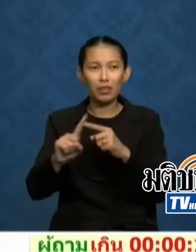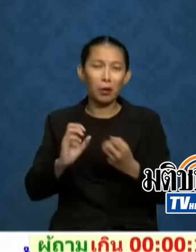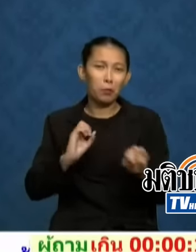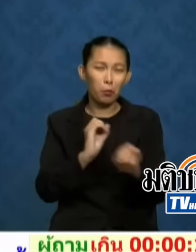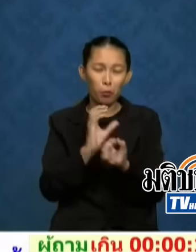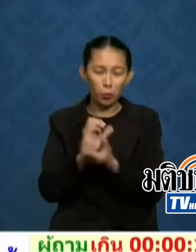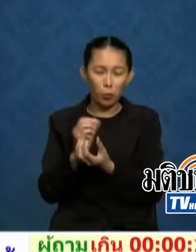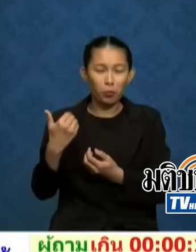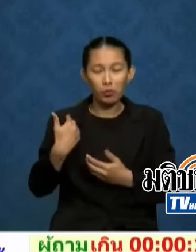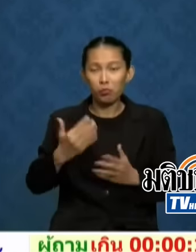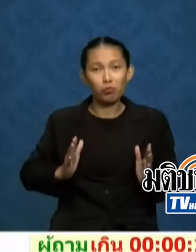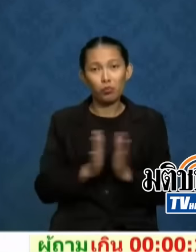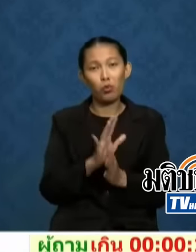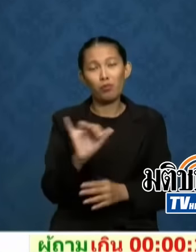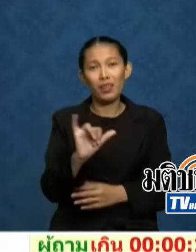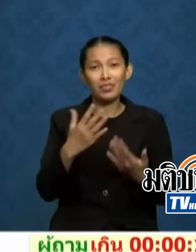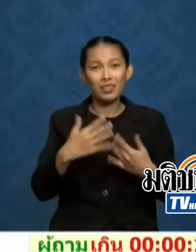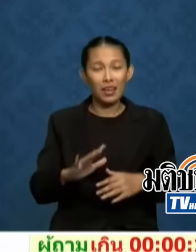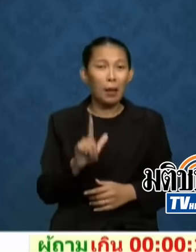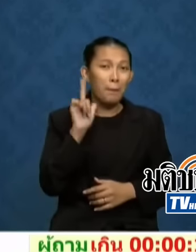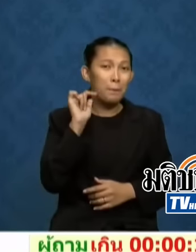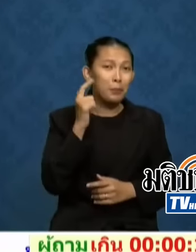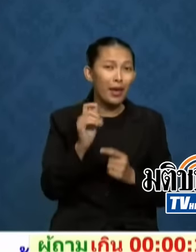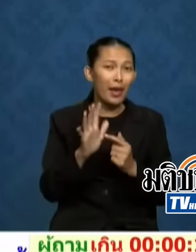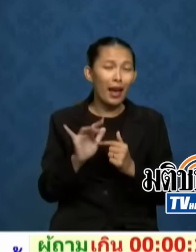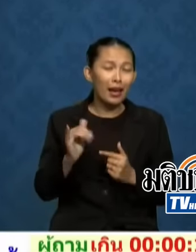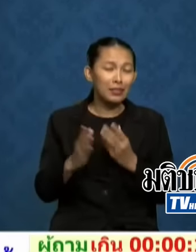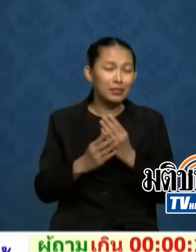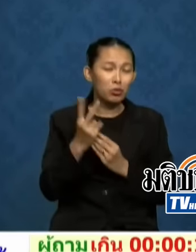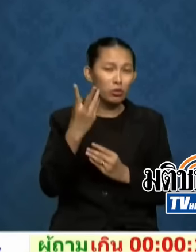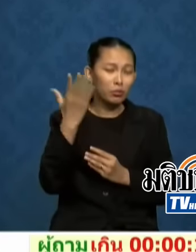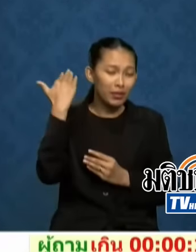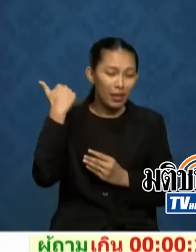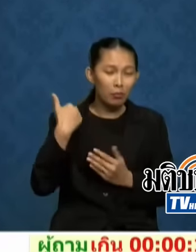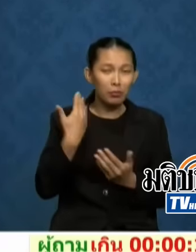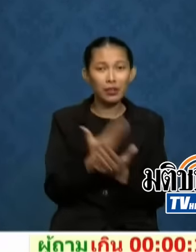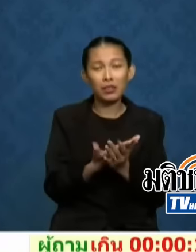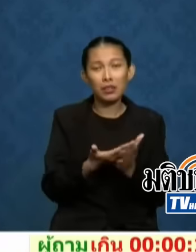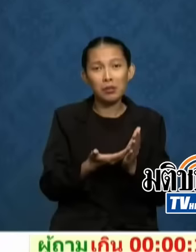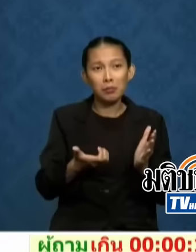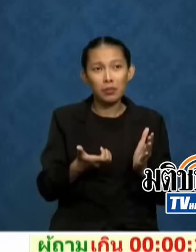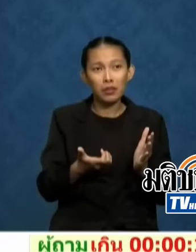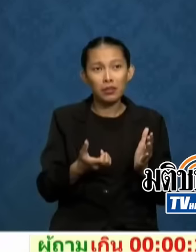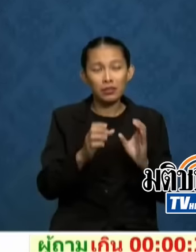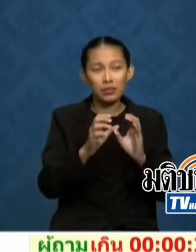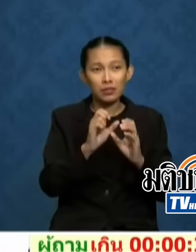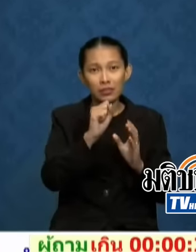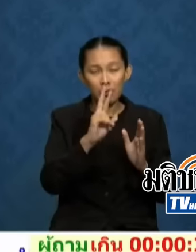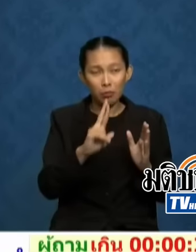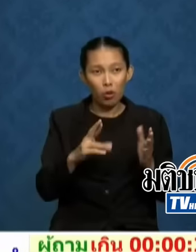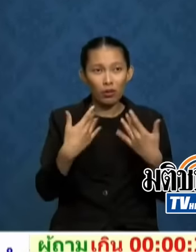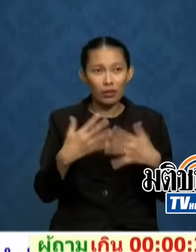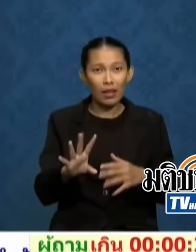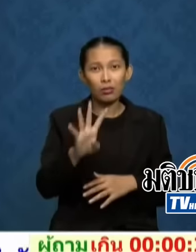งตอนนั้นเลยแล้วกรณีของแม่อายใน2 สัปดาห์ที่แล้วเนี่ยเรามีการตั้งเบิกงบประมาณเงินทดรองราชการของจังหวัดไป